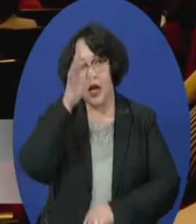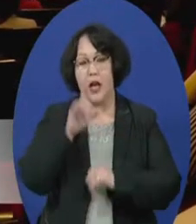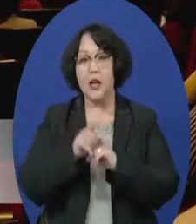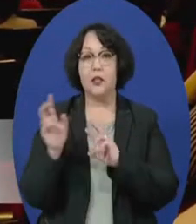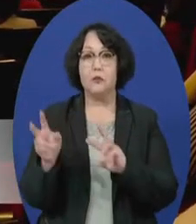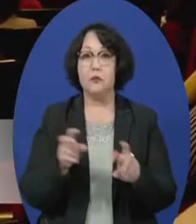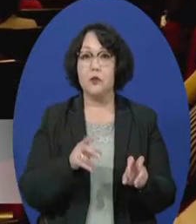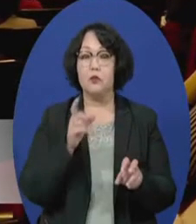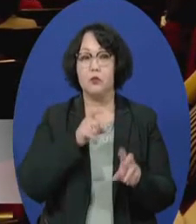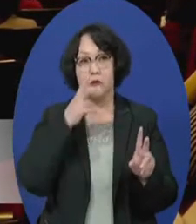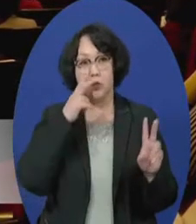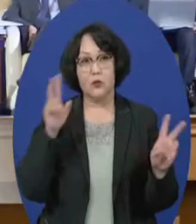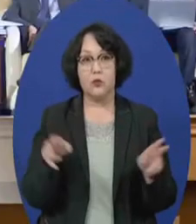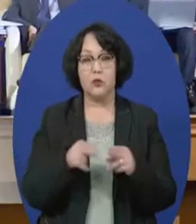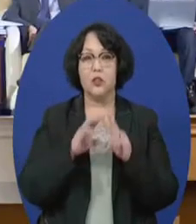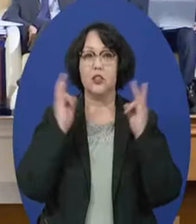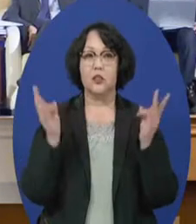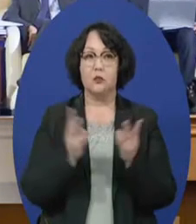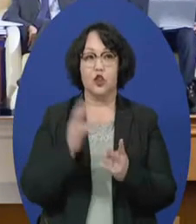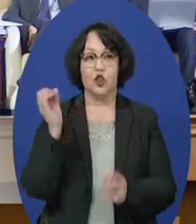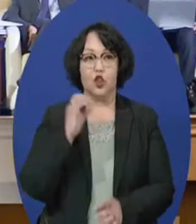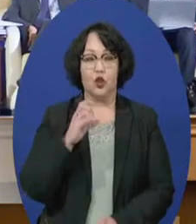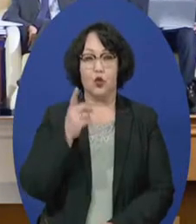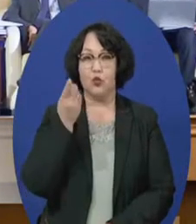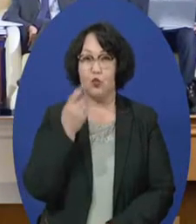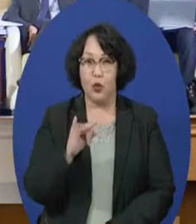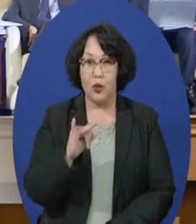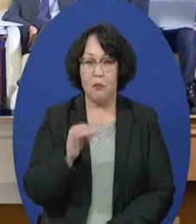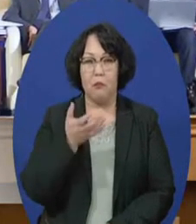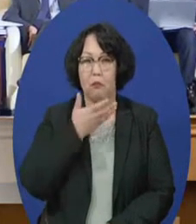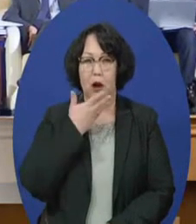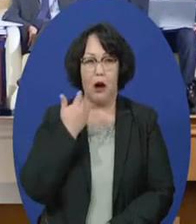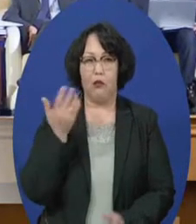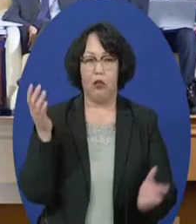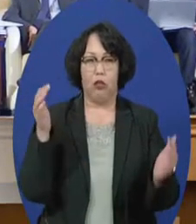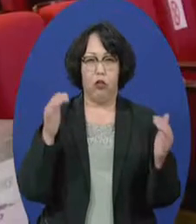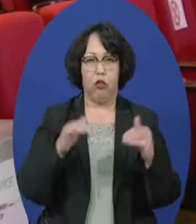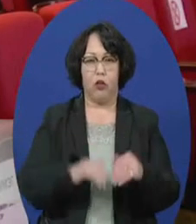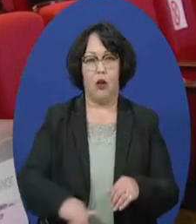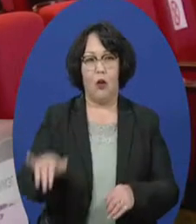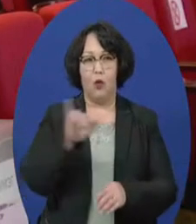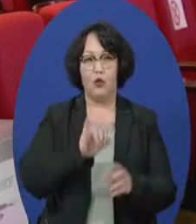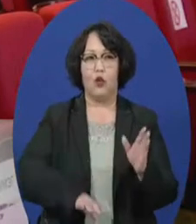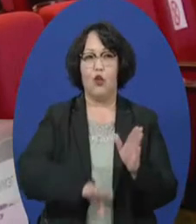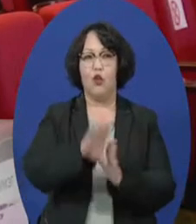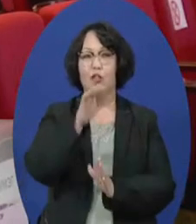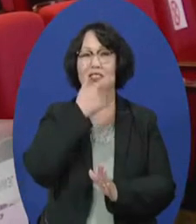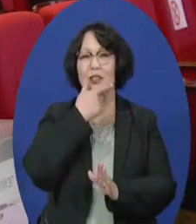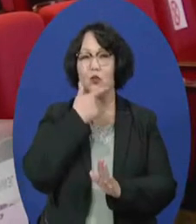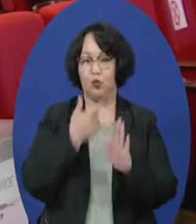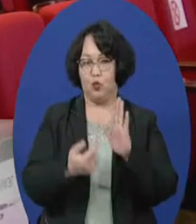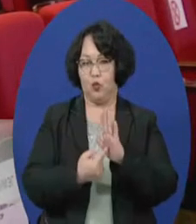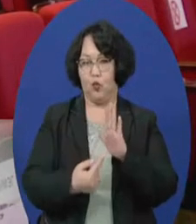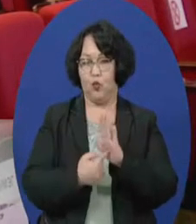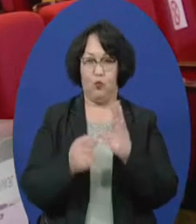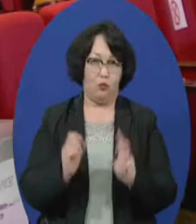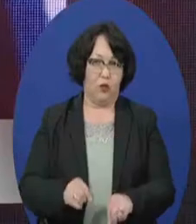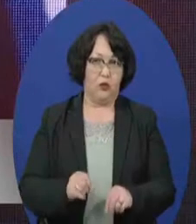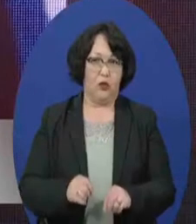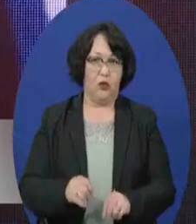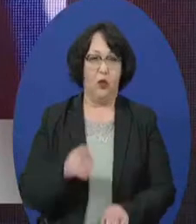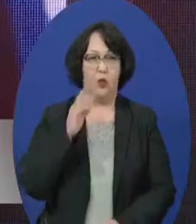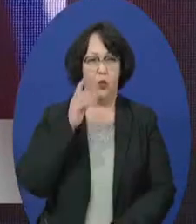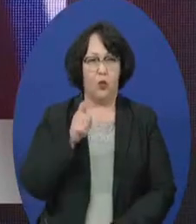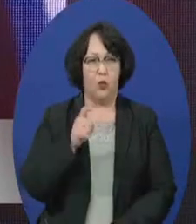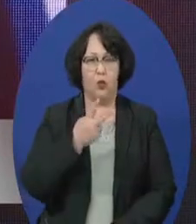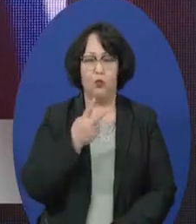Эрдэмтэд судлаачдын дүгнэлтээр бол нийгэмд ёс зүй алдагдсан улс орны хөгжилд ороодох нэг гол шалтгаан нөхцөл болж байна. Цаашид